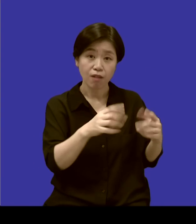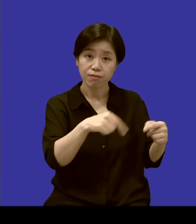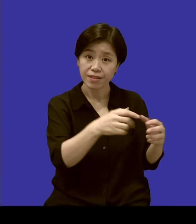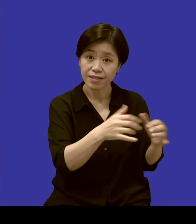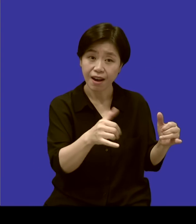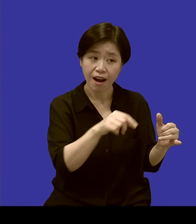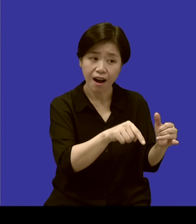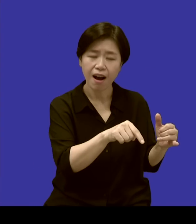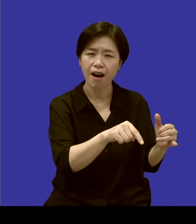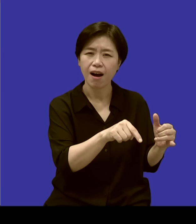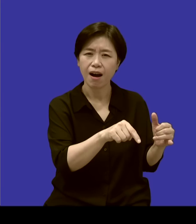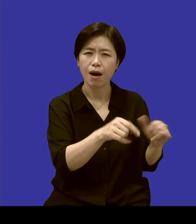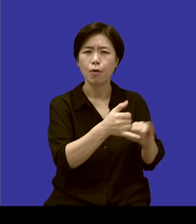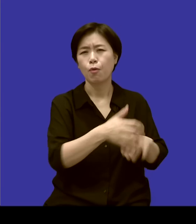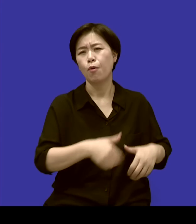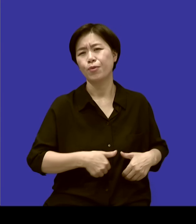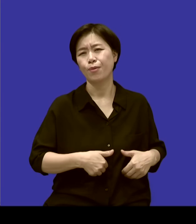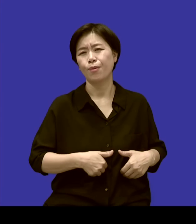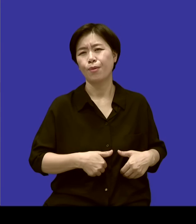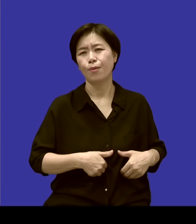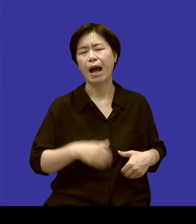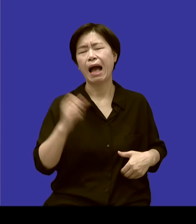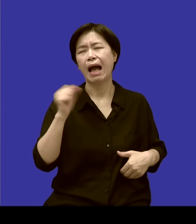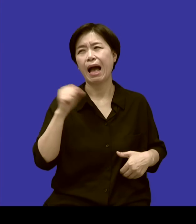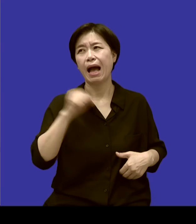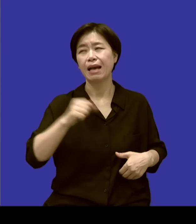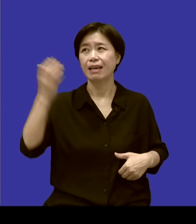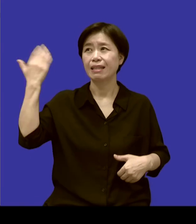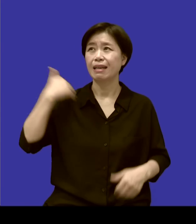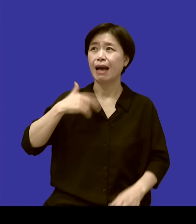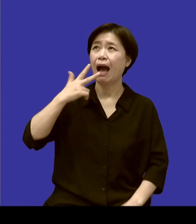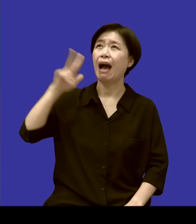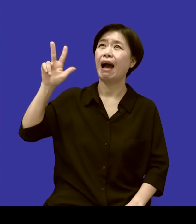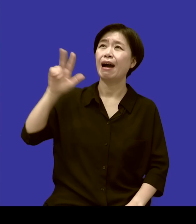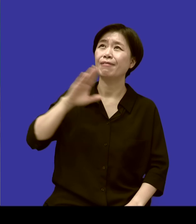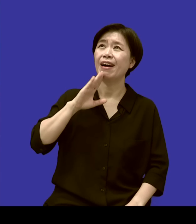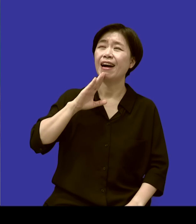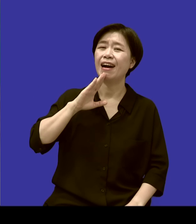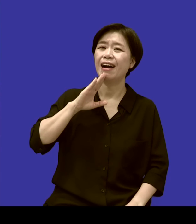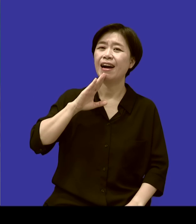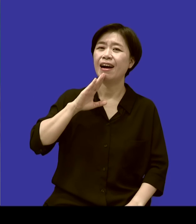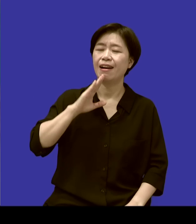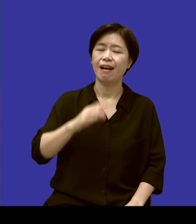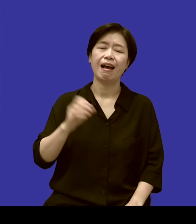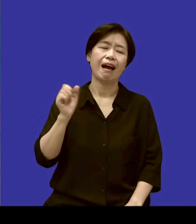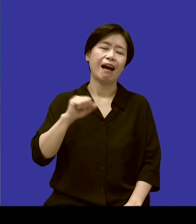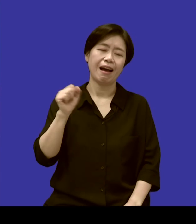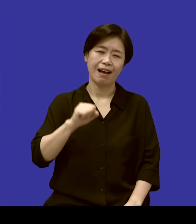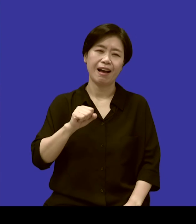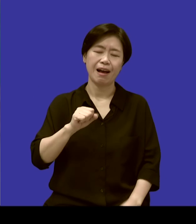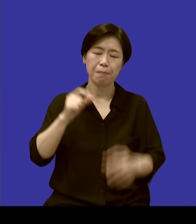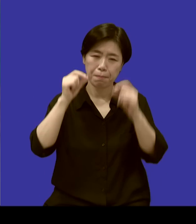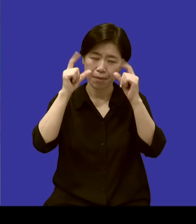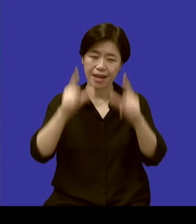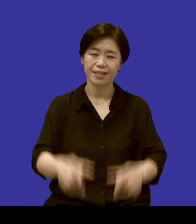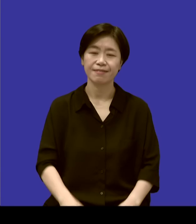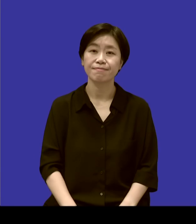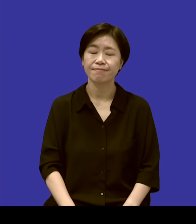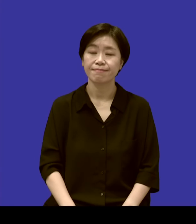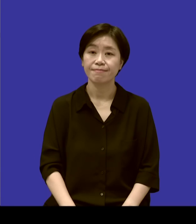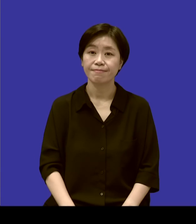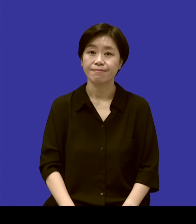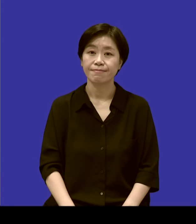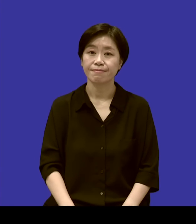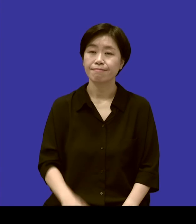주시는구나. 네. 너 나한테 약속했잖아. 예. 너 여기가 거기야. 여기서 해. 아. 그런 음성을 주시는 거예요. 그래서